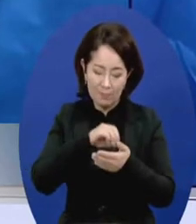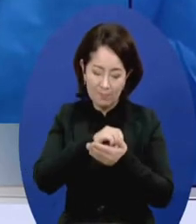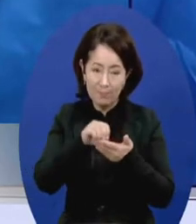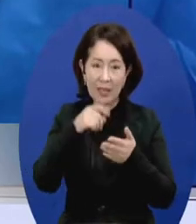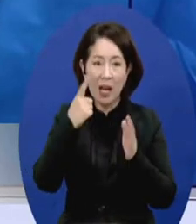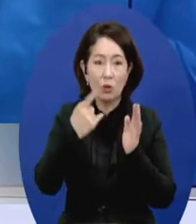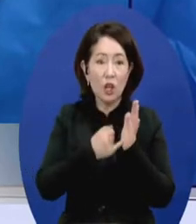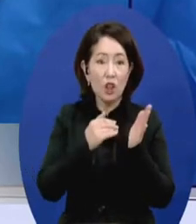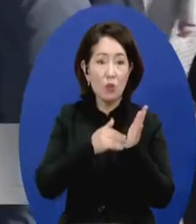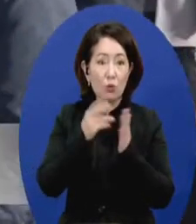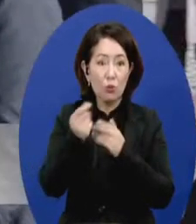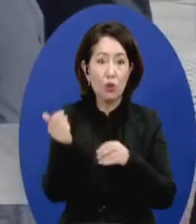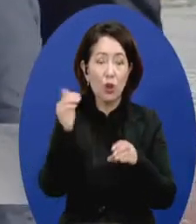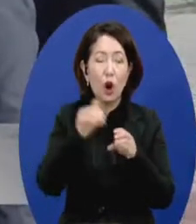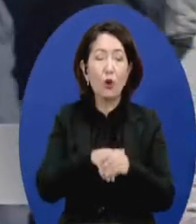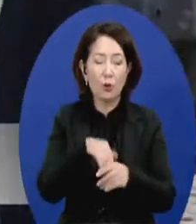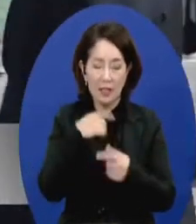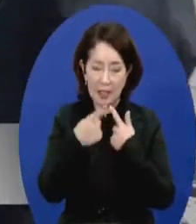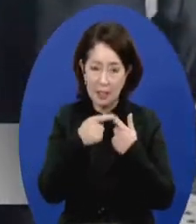төсөв дуусах харууллаа.